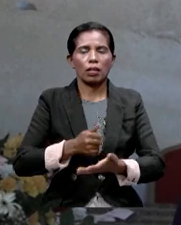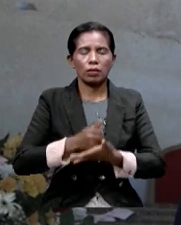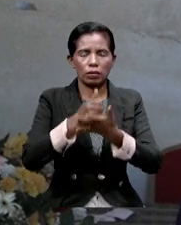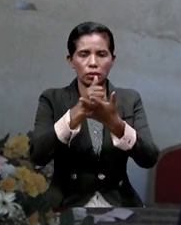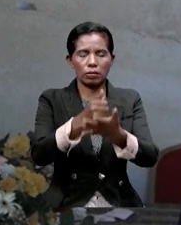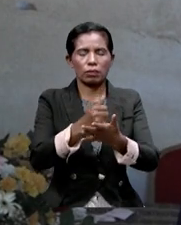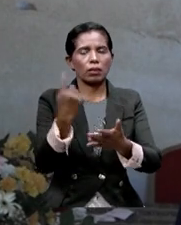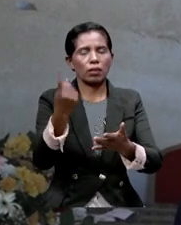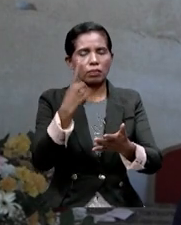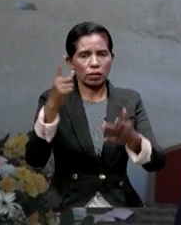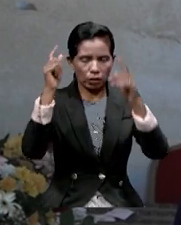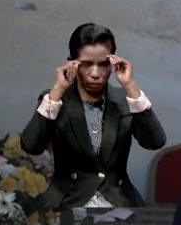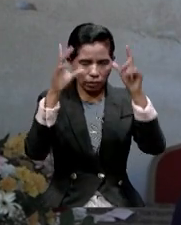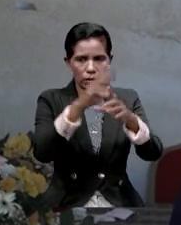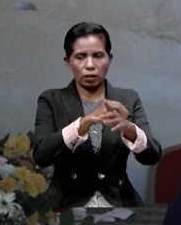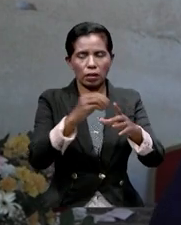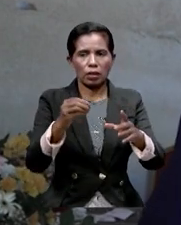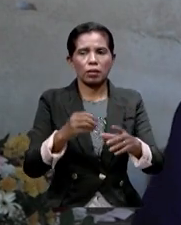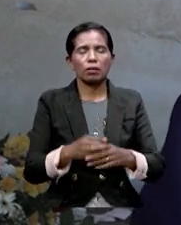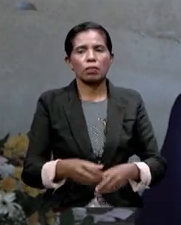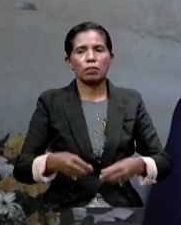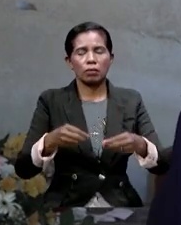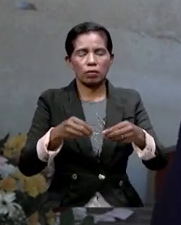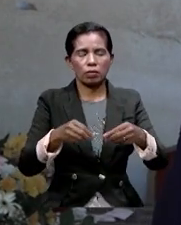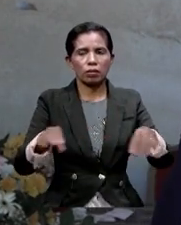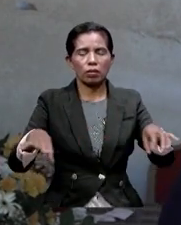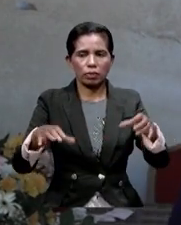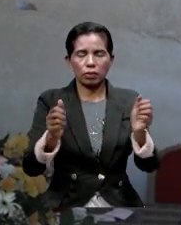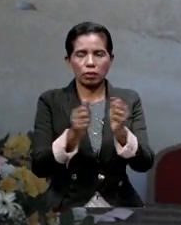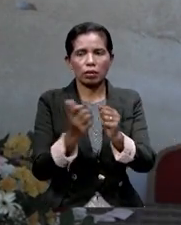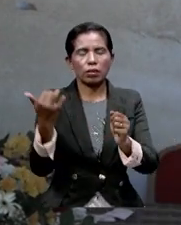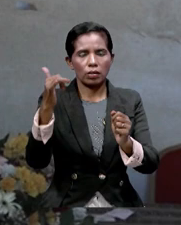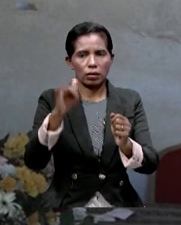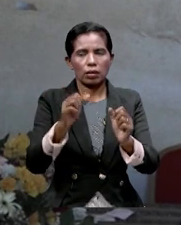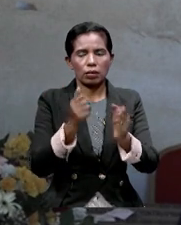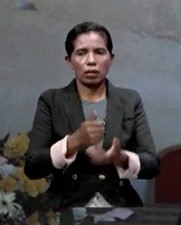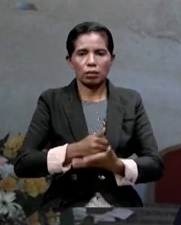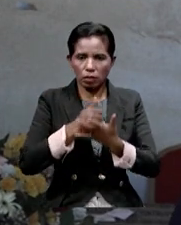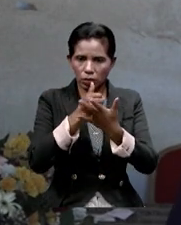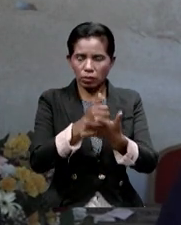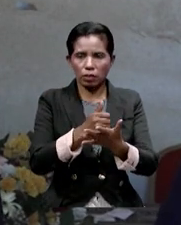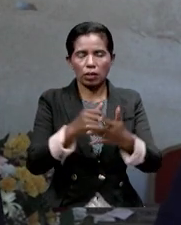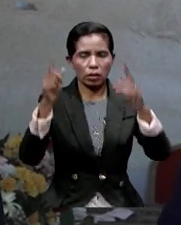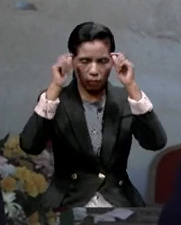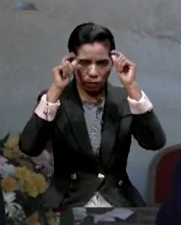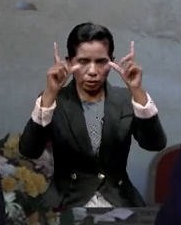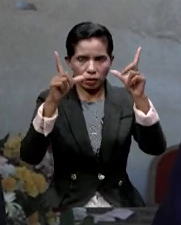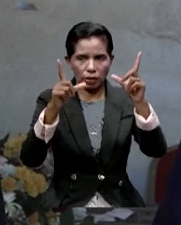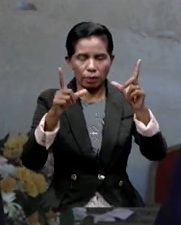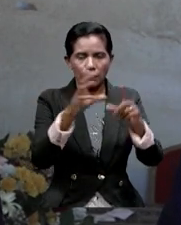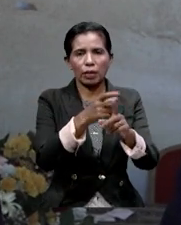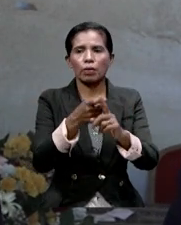akan mengambil, sedang dan akan terus mengambil langkah-langkah, tindakan-tindakan yang membantu Timor-Leste. Baik dari